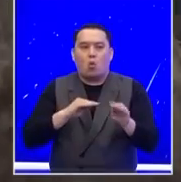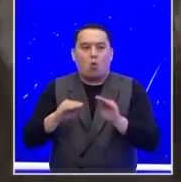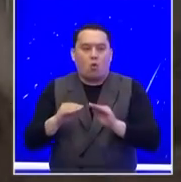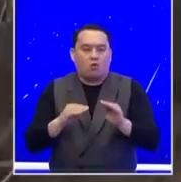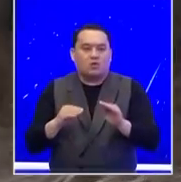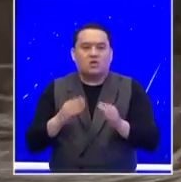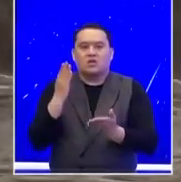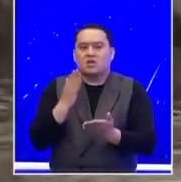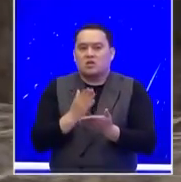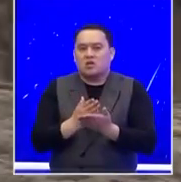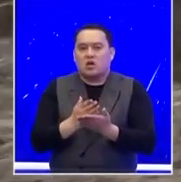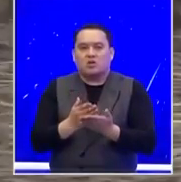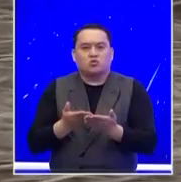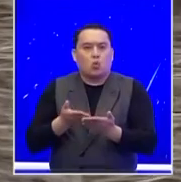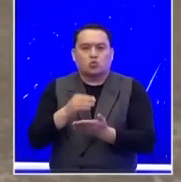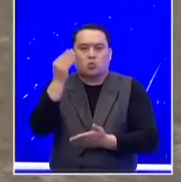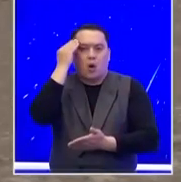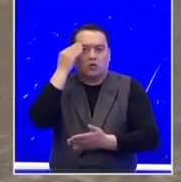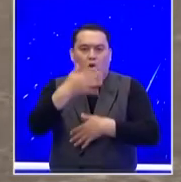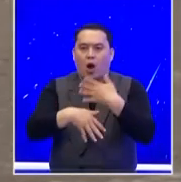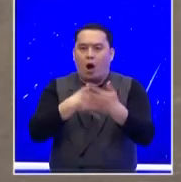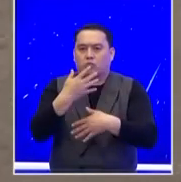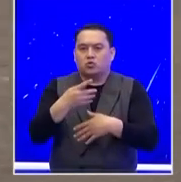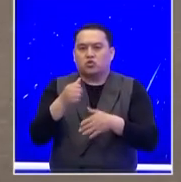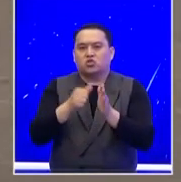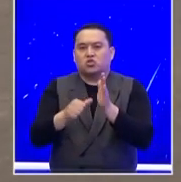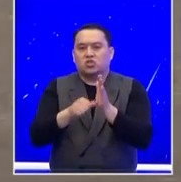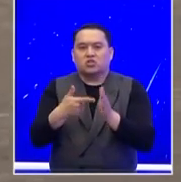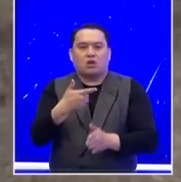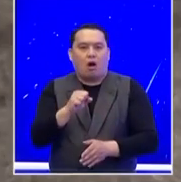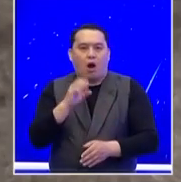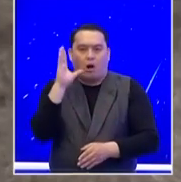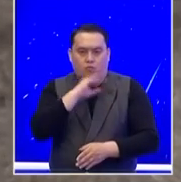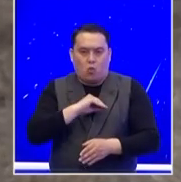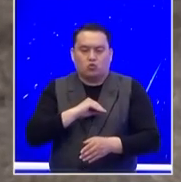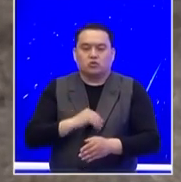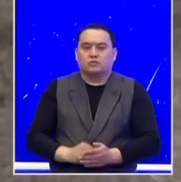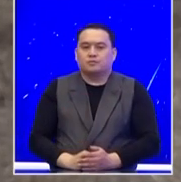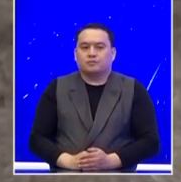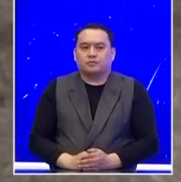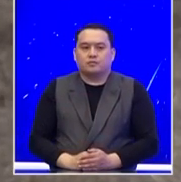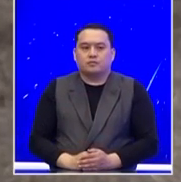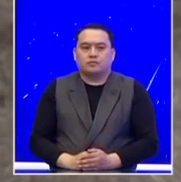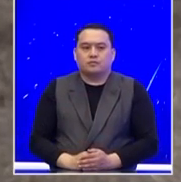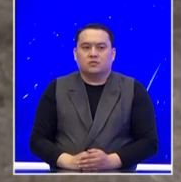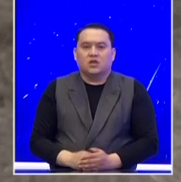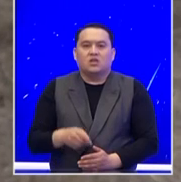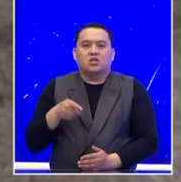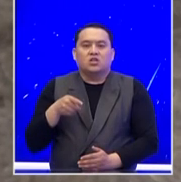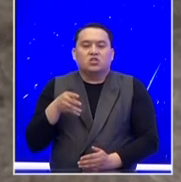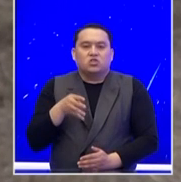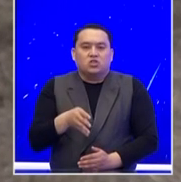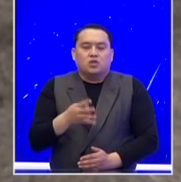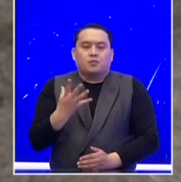с многофункциональным культиватором он способен обработать за сутки до 60 гектаров. Площадь большая, 4,5 тысячи гектаров, надо